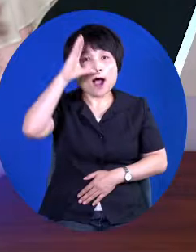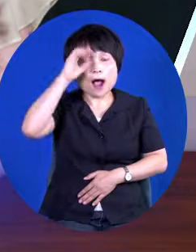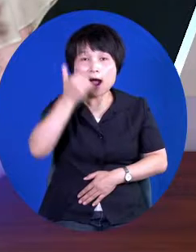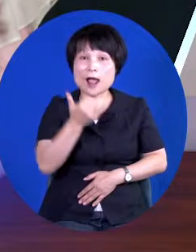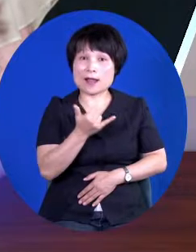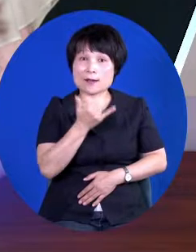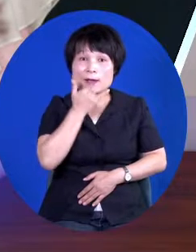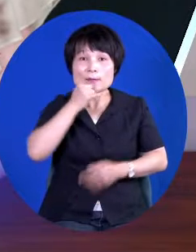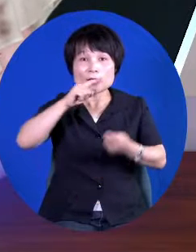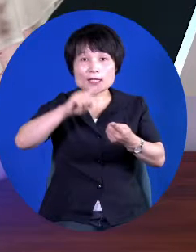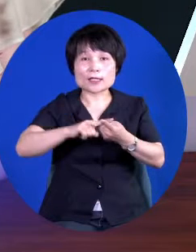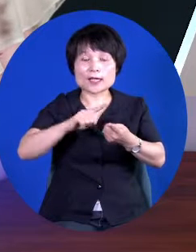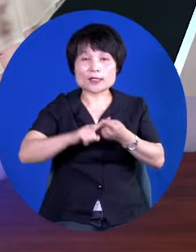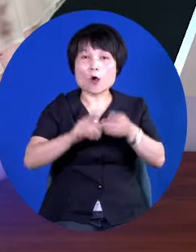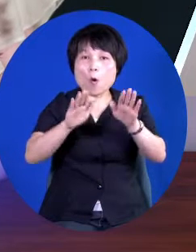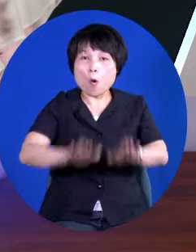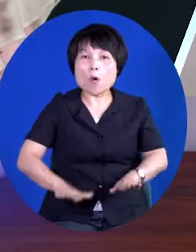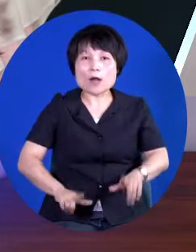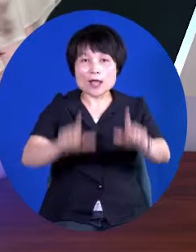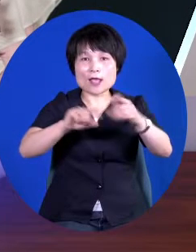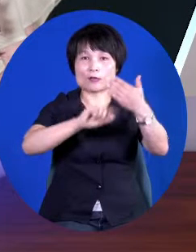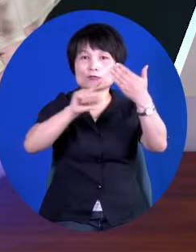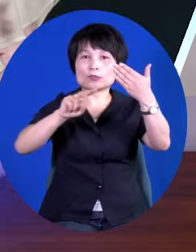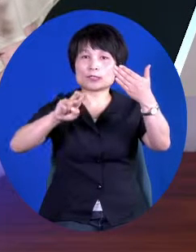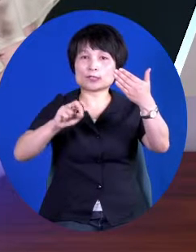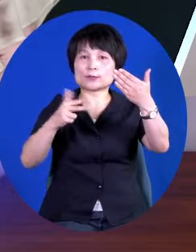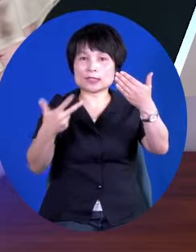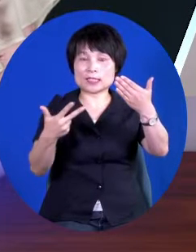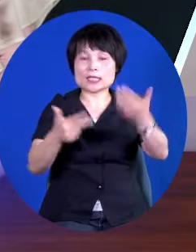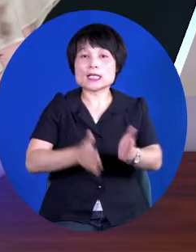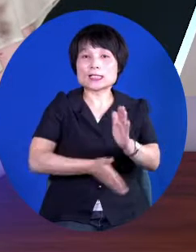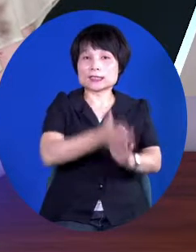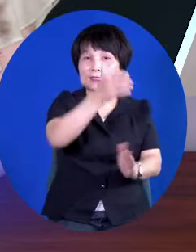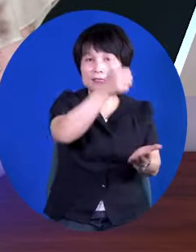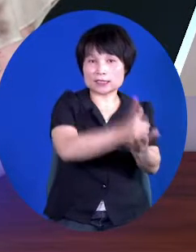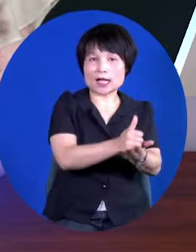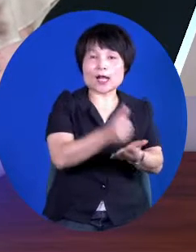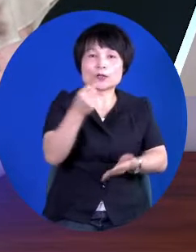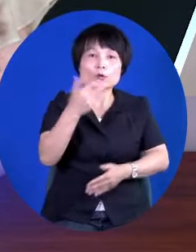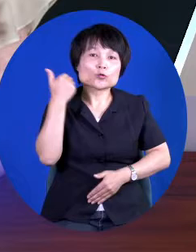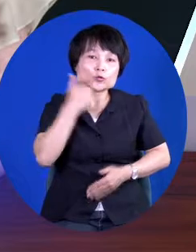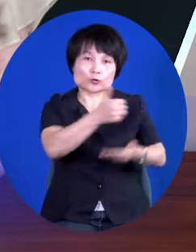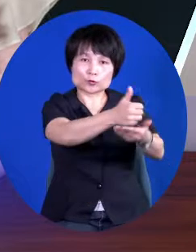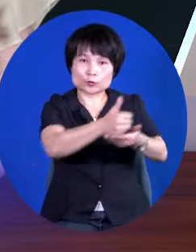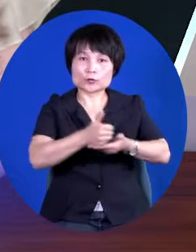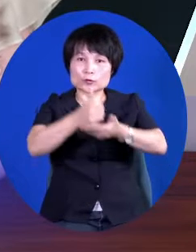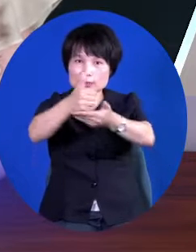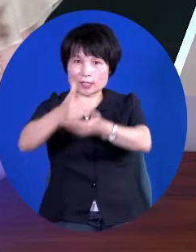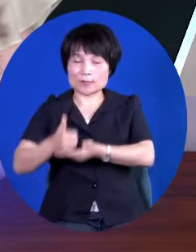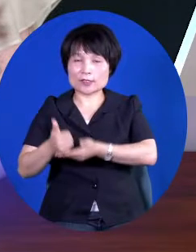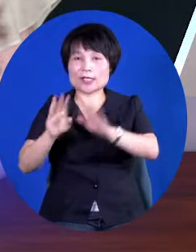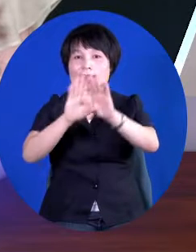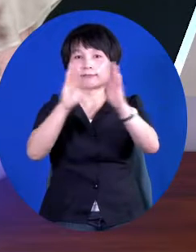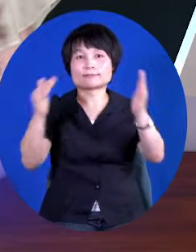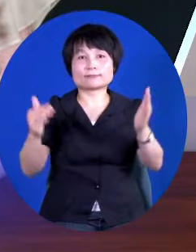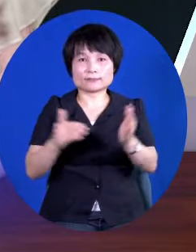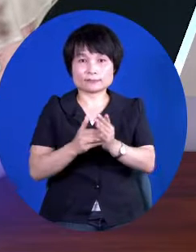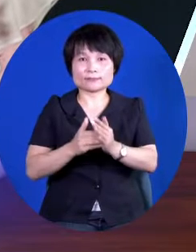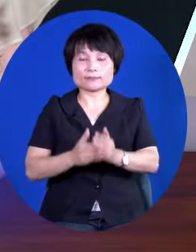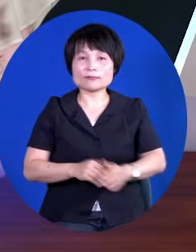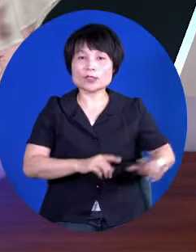공주시의 2015 공주알밤 축제가 9월 27일 오시더 공주시장을 비롯한 많은 내빈과 관광객이 참여한